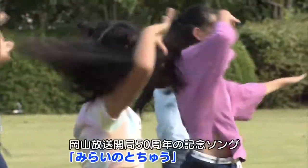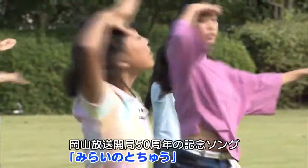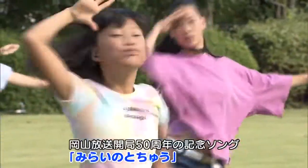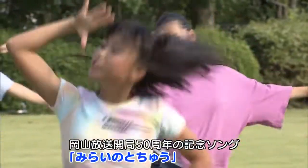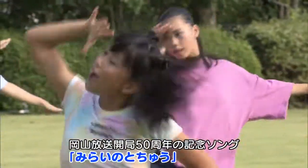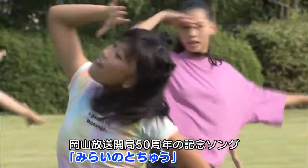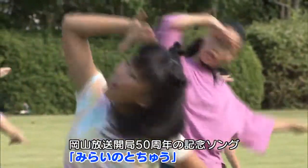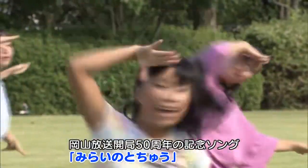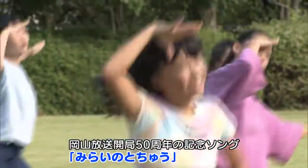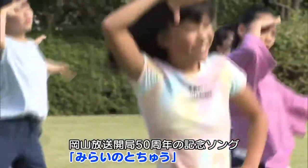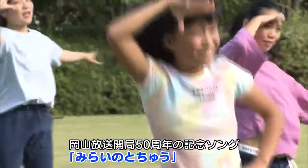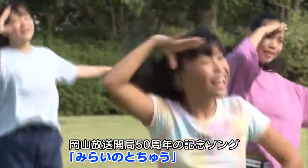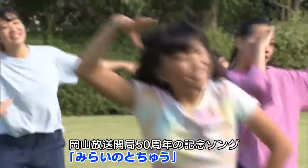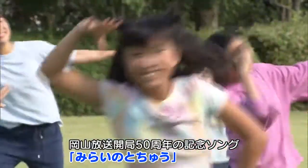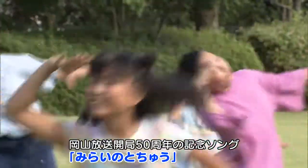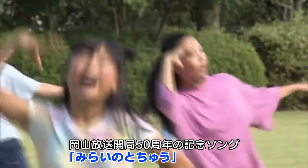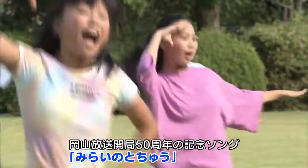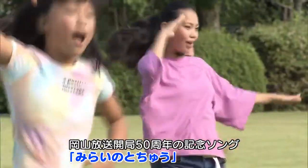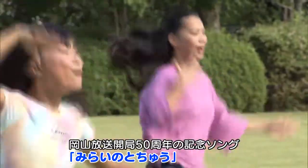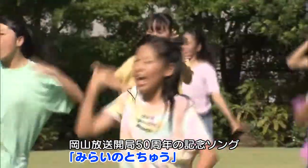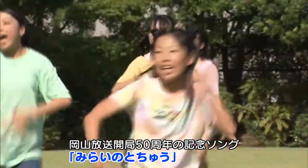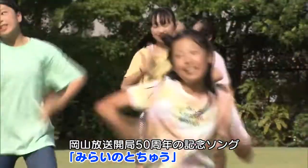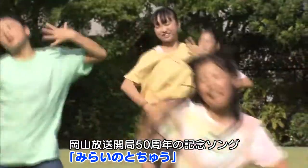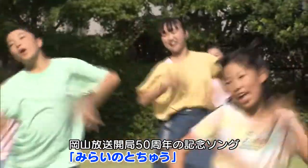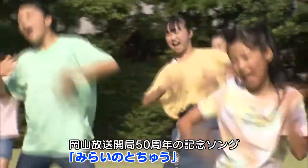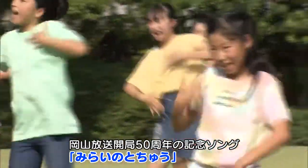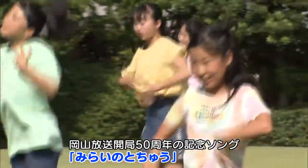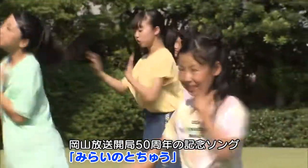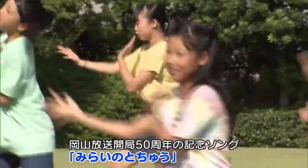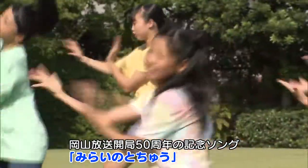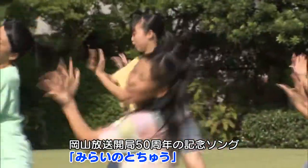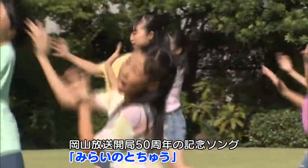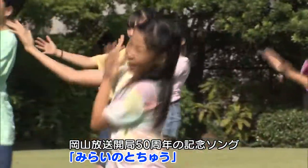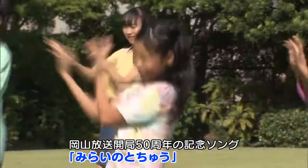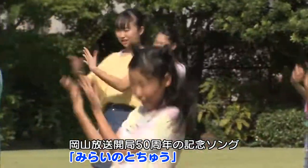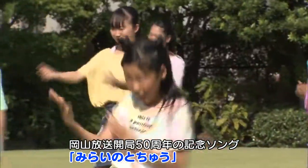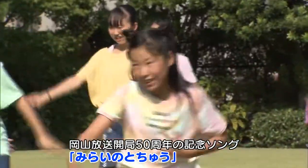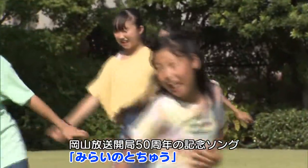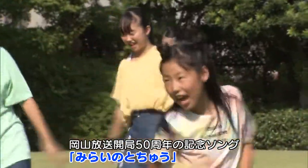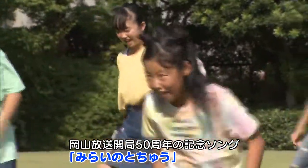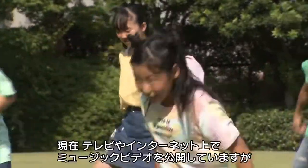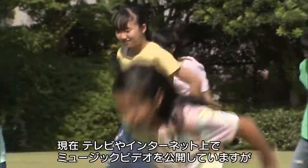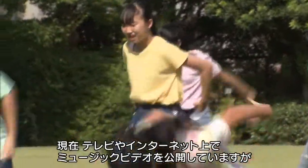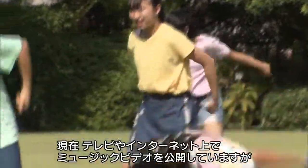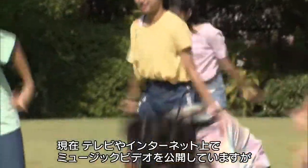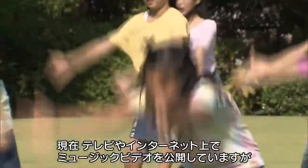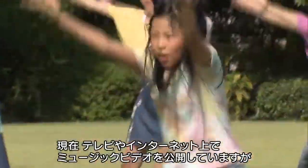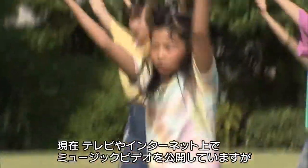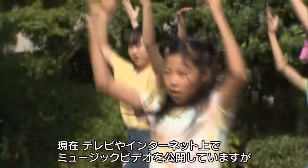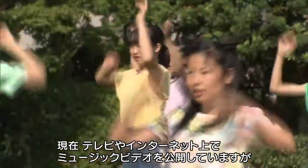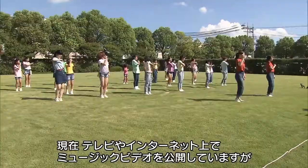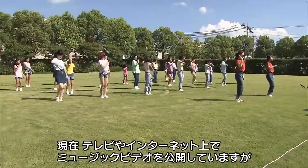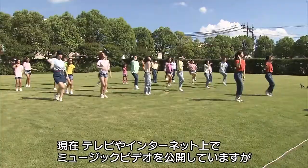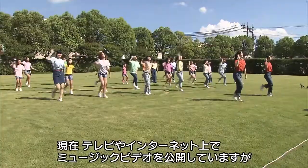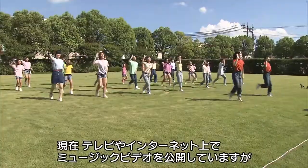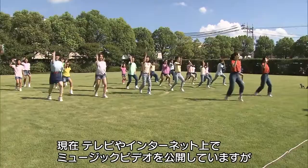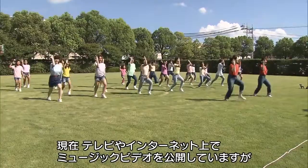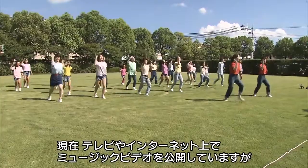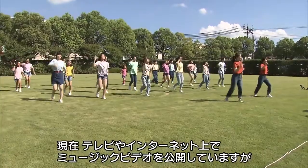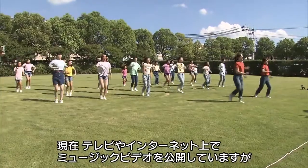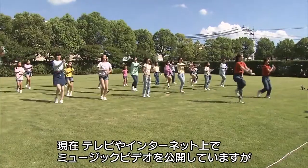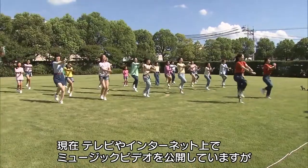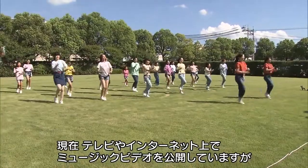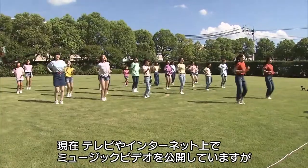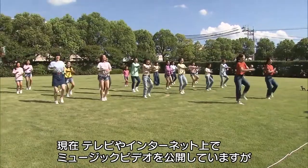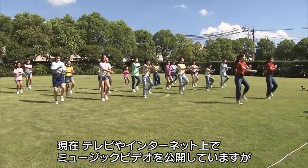岡山放送開局50周年の記念ソング、未来の途中。現在テレビやインターネット上で